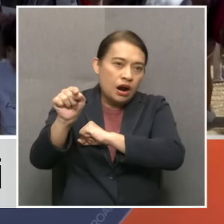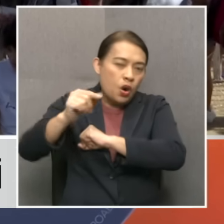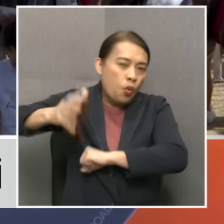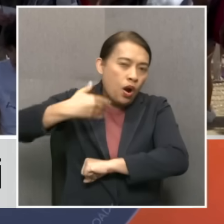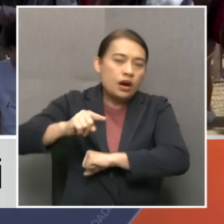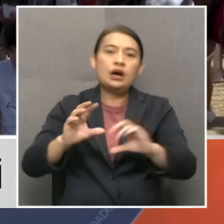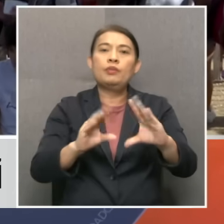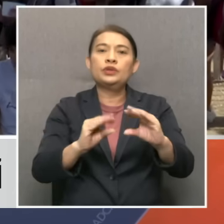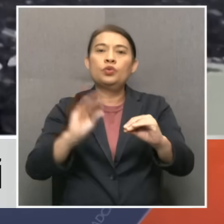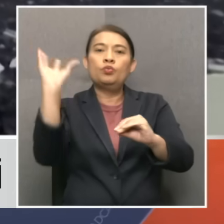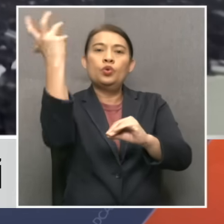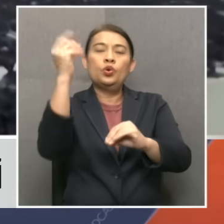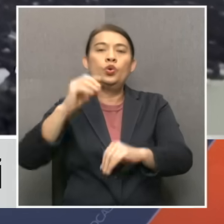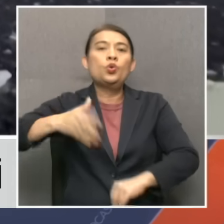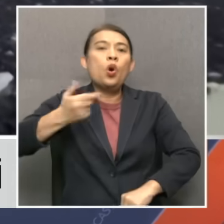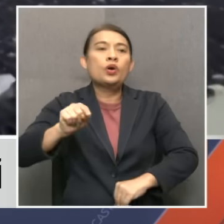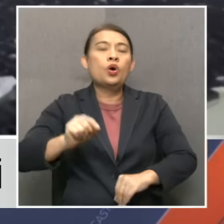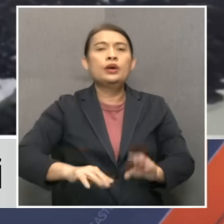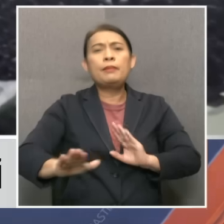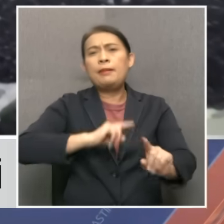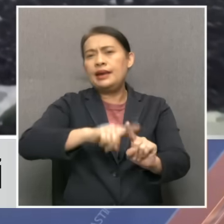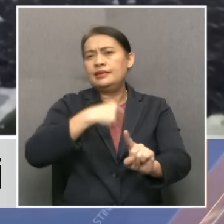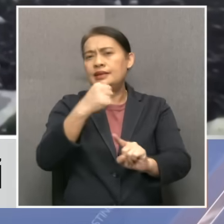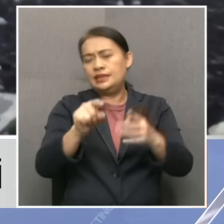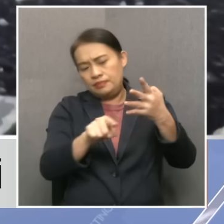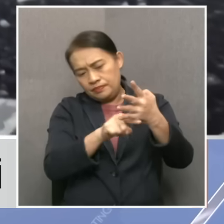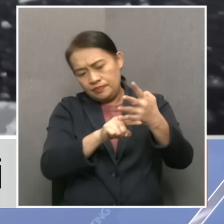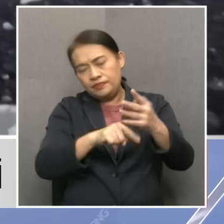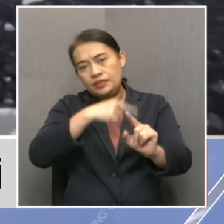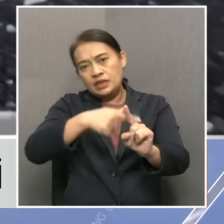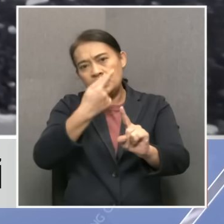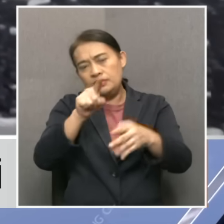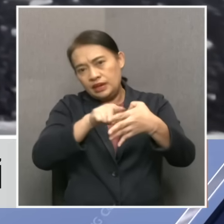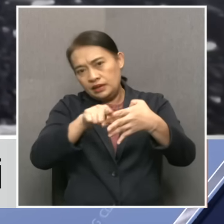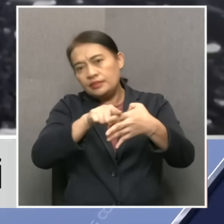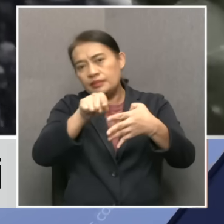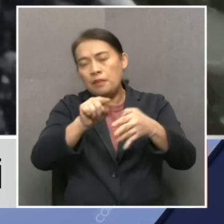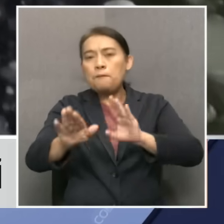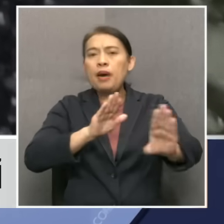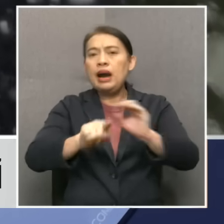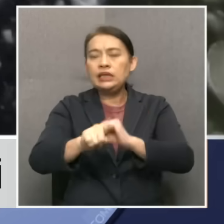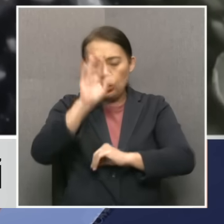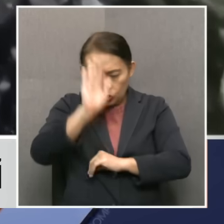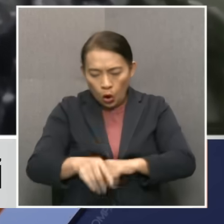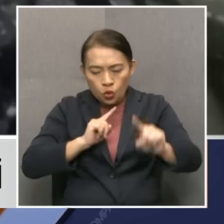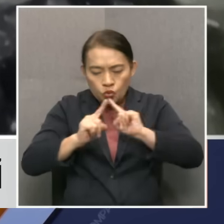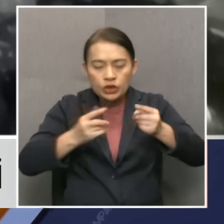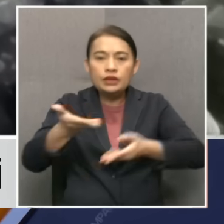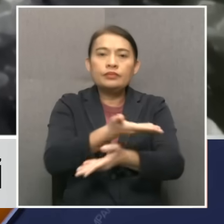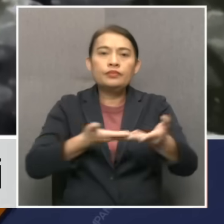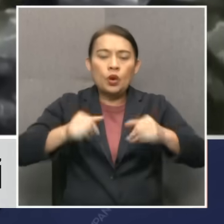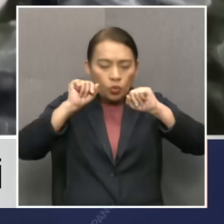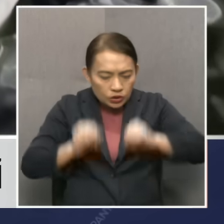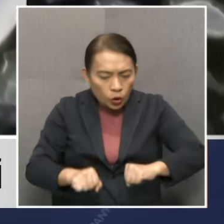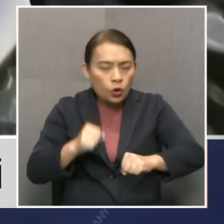มโลกร้อนCOP 28ในปลายเดือนตุลาต้นเดือนพฤศจิกายนเนี่ยก็จะเป็นประเด็นหลักเลยที่จะต้องมาคุยกันว่าตกลงเราจะดำเนินการ